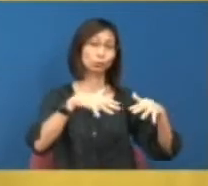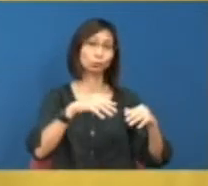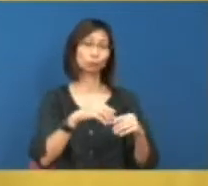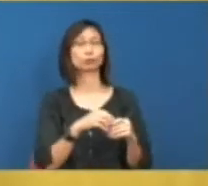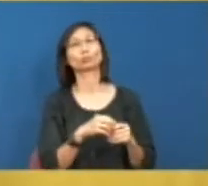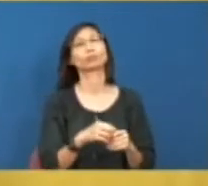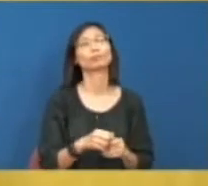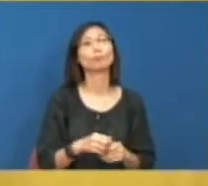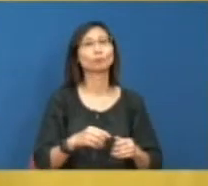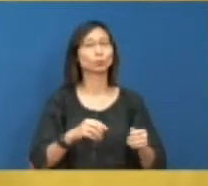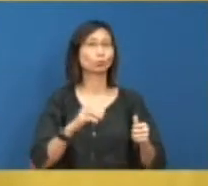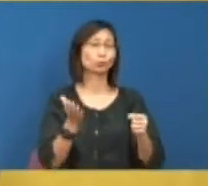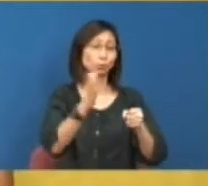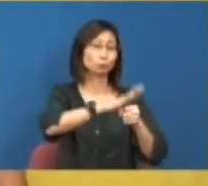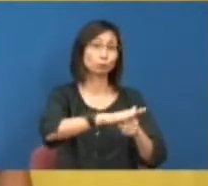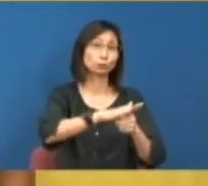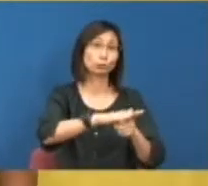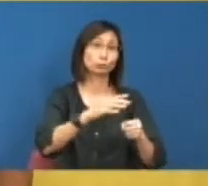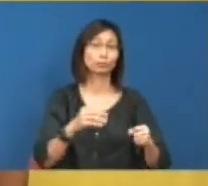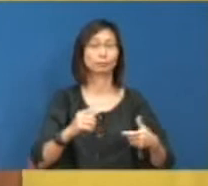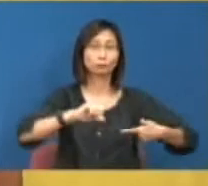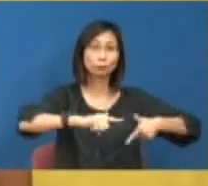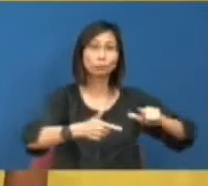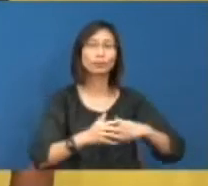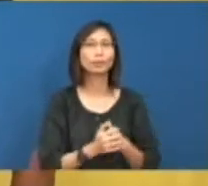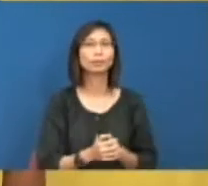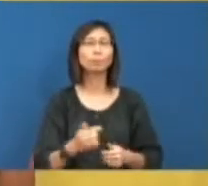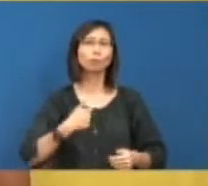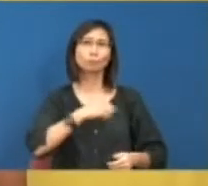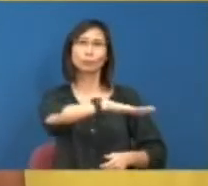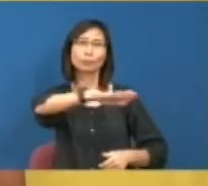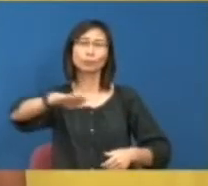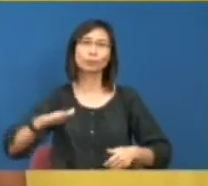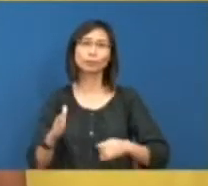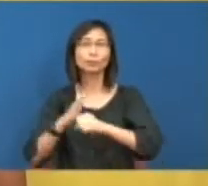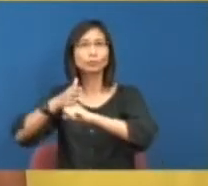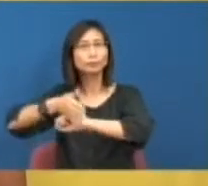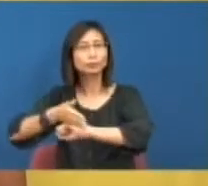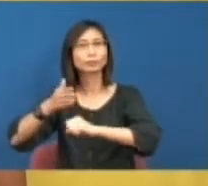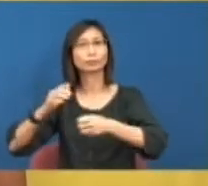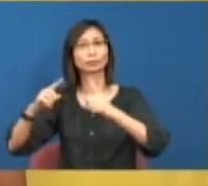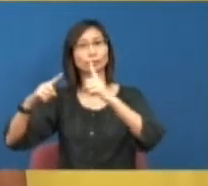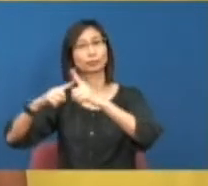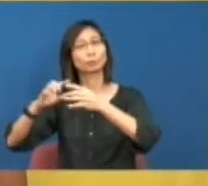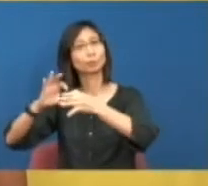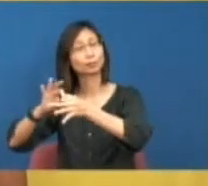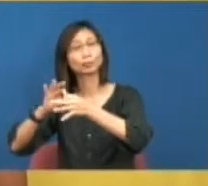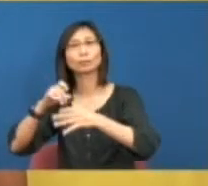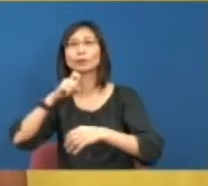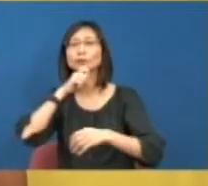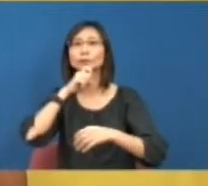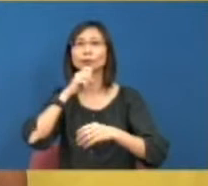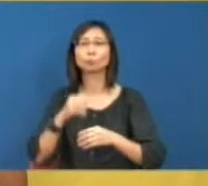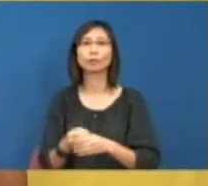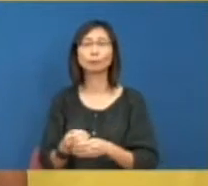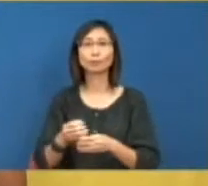路上面，我哋社民有個即係搭咗個平台喺度籌款，同埋同大家 say hello 啊，阿友